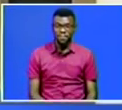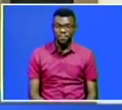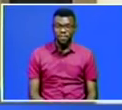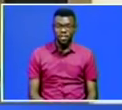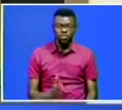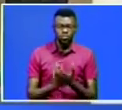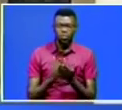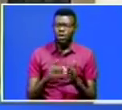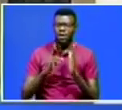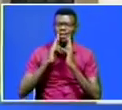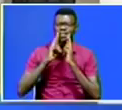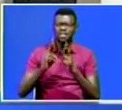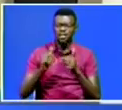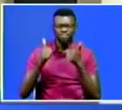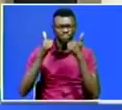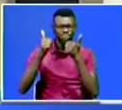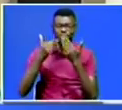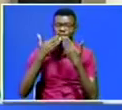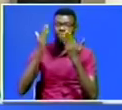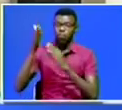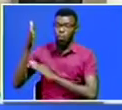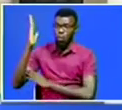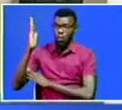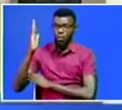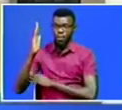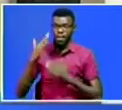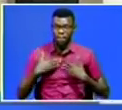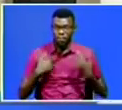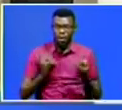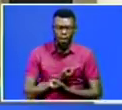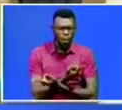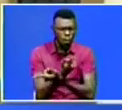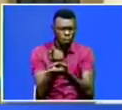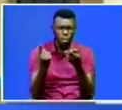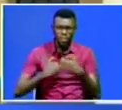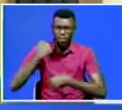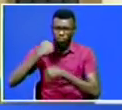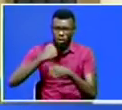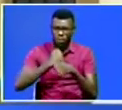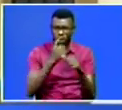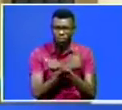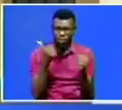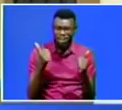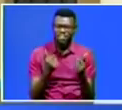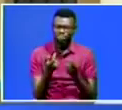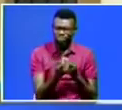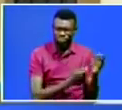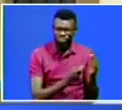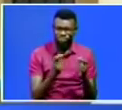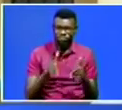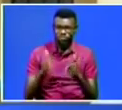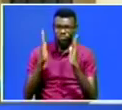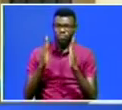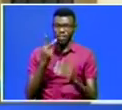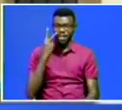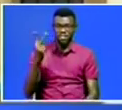these are great results, and we thank God for this, and we thank everybody for their support. Everybody did their part in a small way, and that is